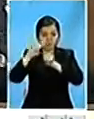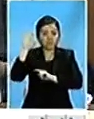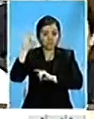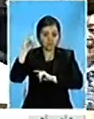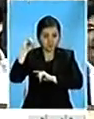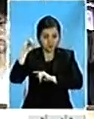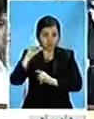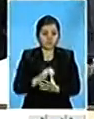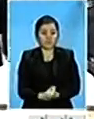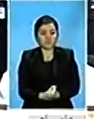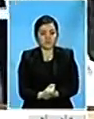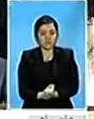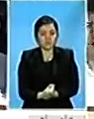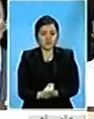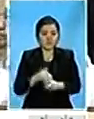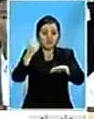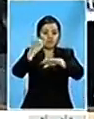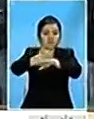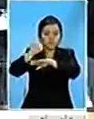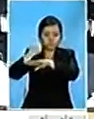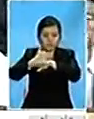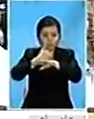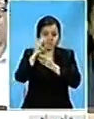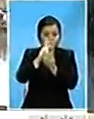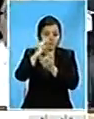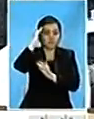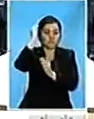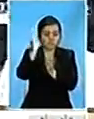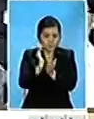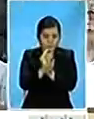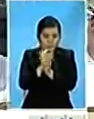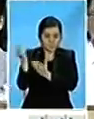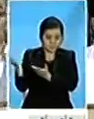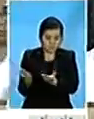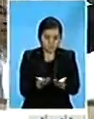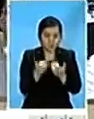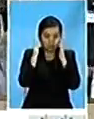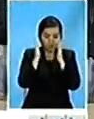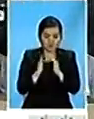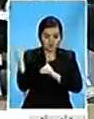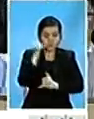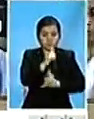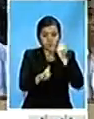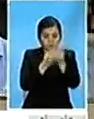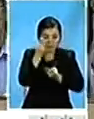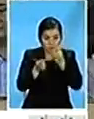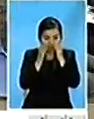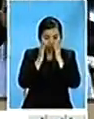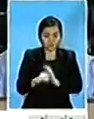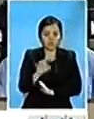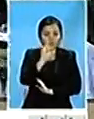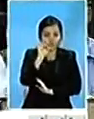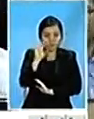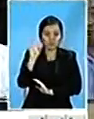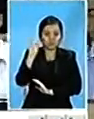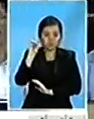ะครับผู้บังคับบัญชาและเจ้าหน้าที่จากวิทยาลัยการตำรวจครับจำนวน170คนและยินดีต้อนรับ